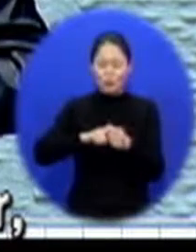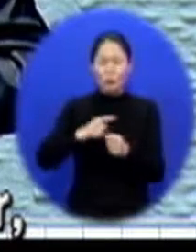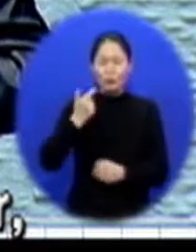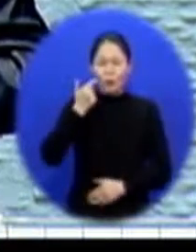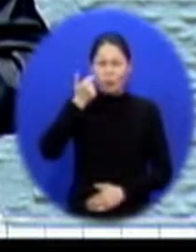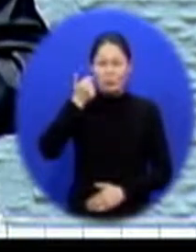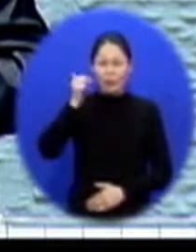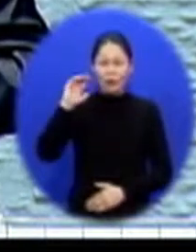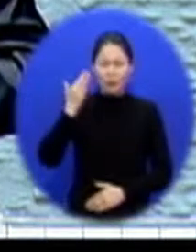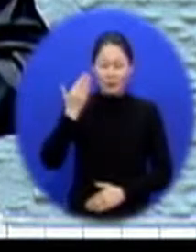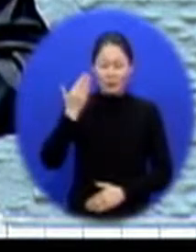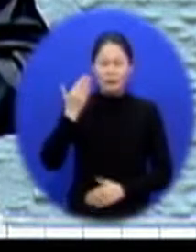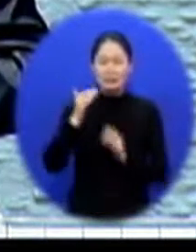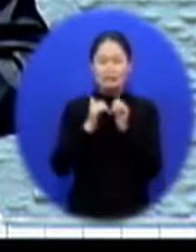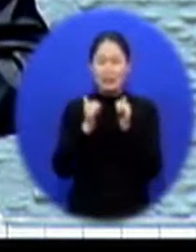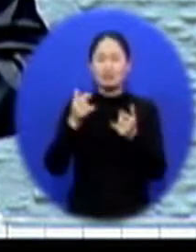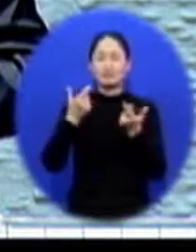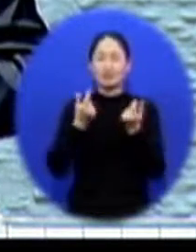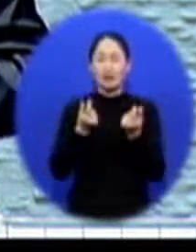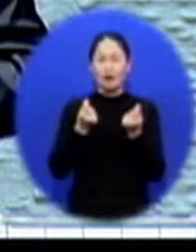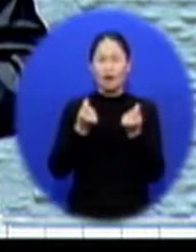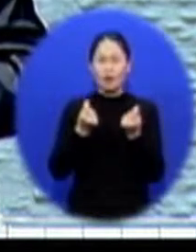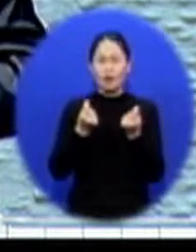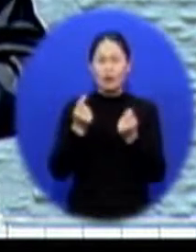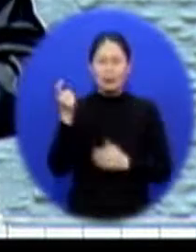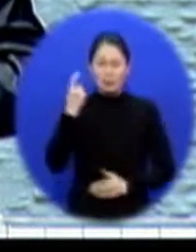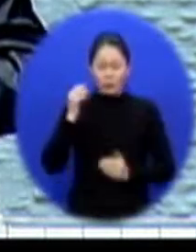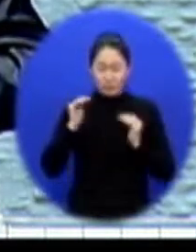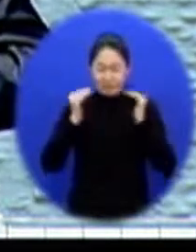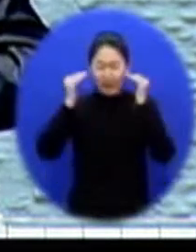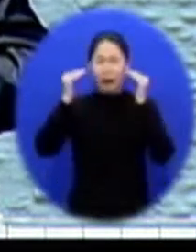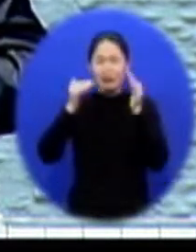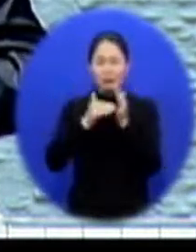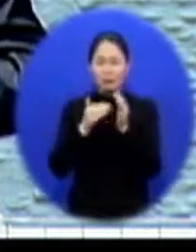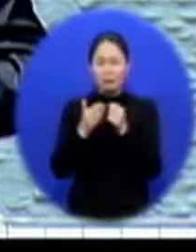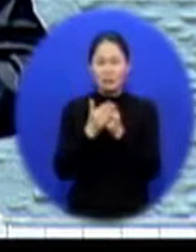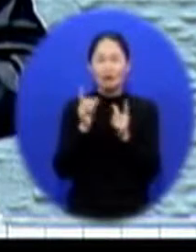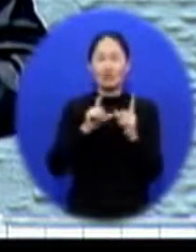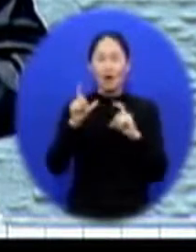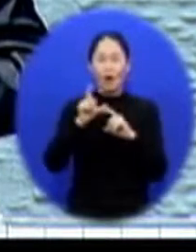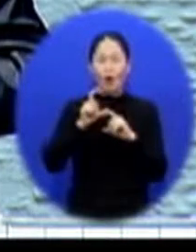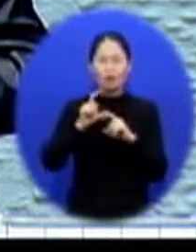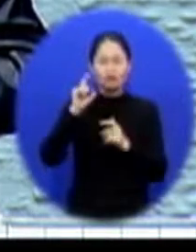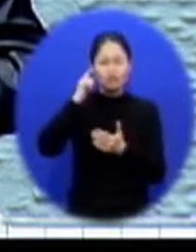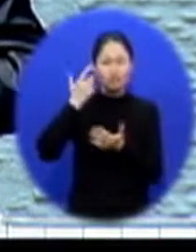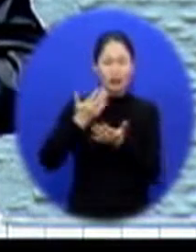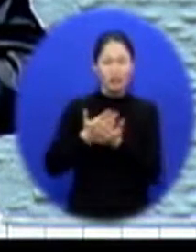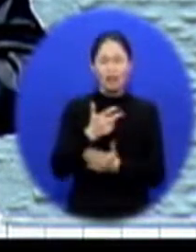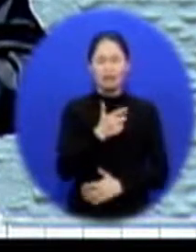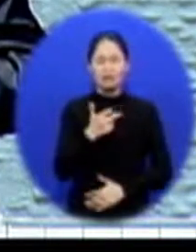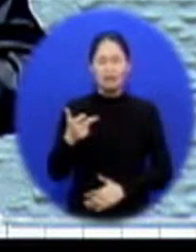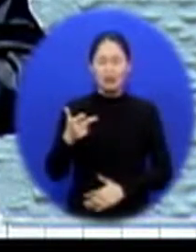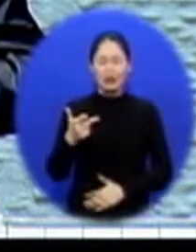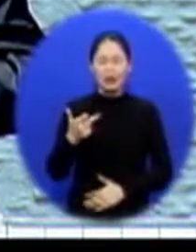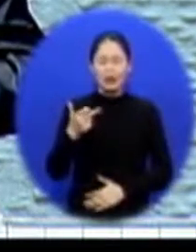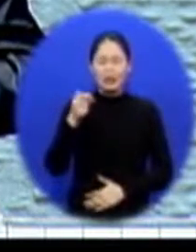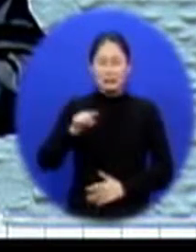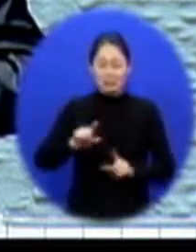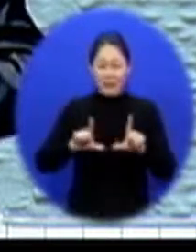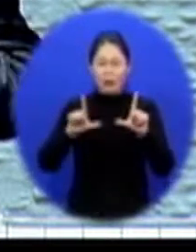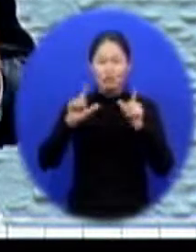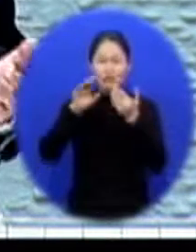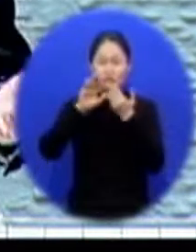사람처럼 그렇게 에 들었고 자랐기 때문에 더욱 그랬습니다 그날 이후로